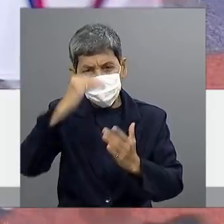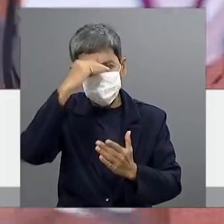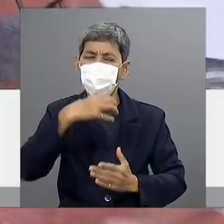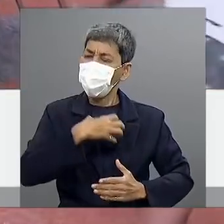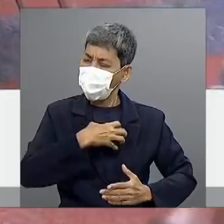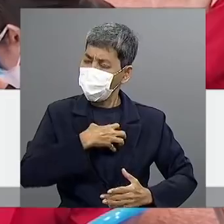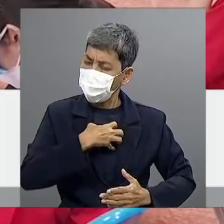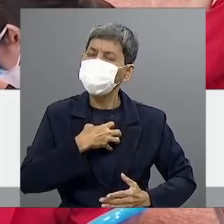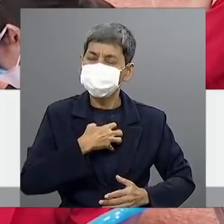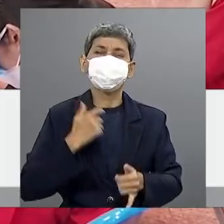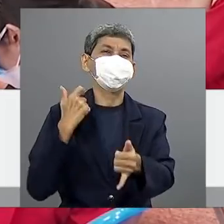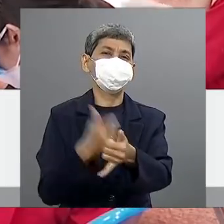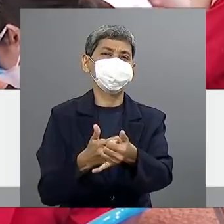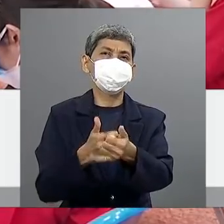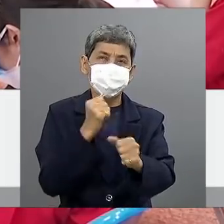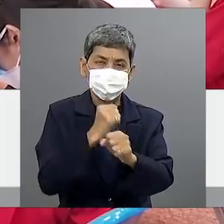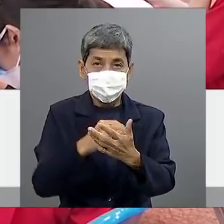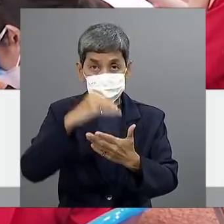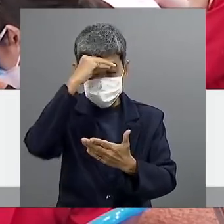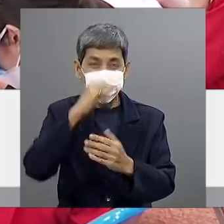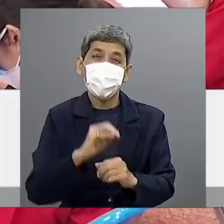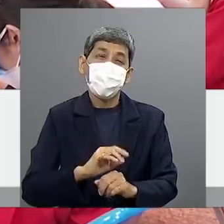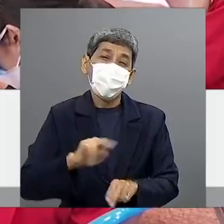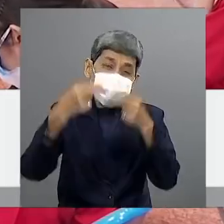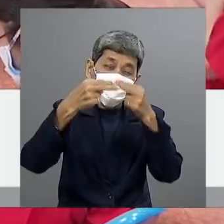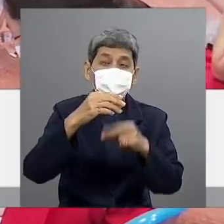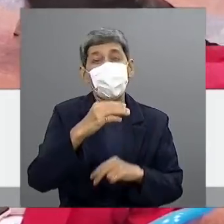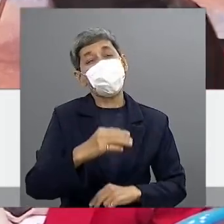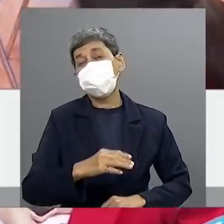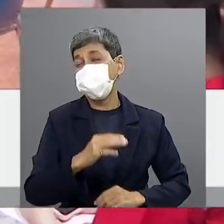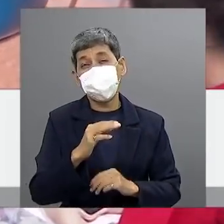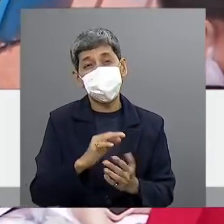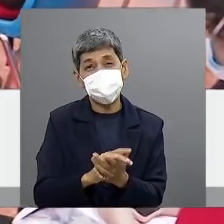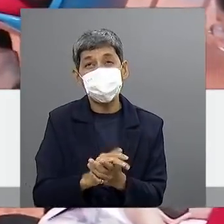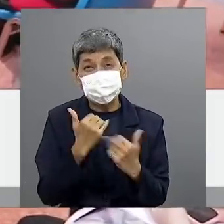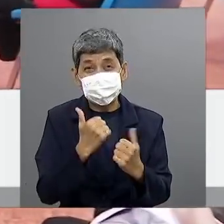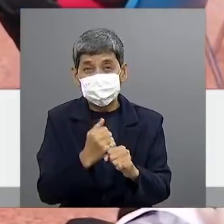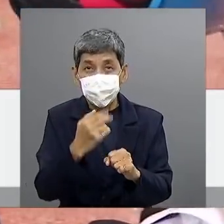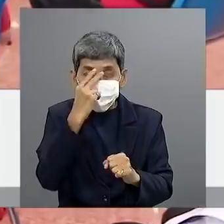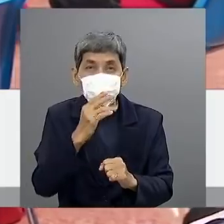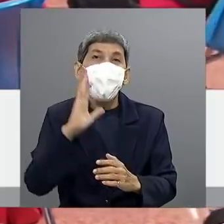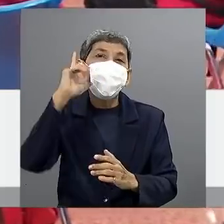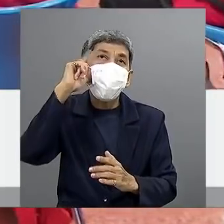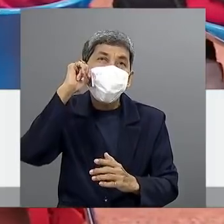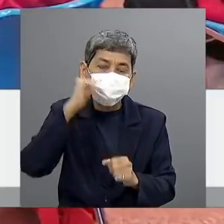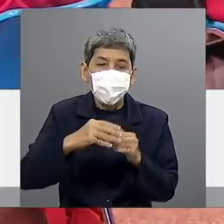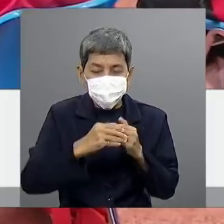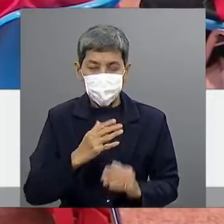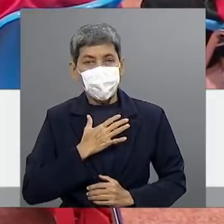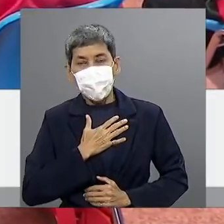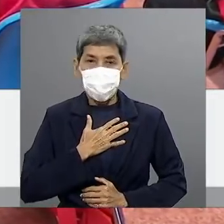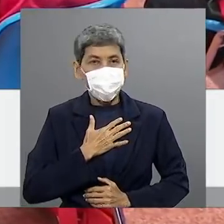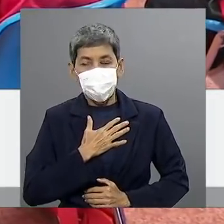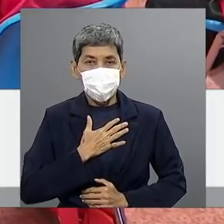ค่ะหลังจากที่มีการเรียนออนไลน์มานานกว่า1เทอมแล้วนะคะวันนี้จึงได้เห็นภาพบรรยากาศของผู้ปกครองหลายคนตื่นเต้นเป็นพิเศษเลย